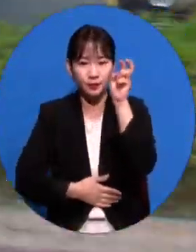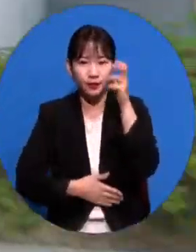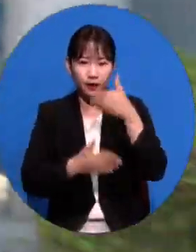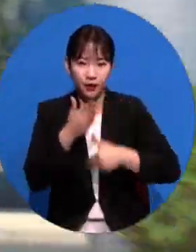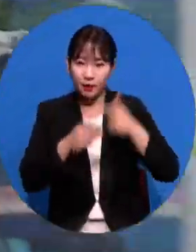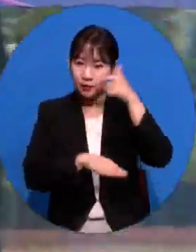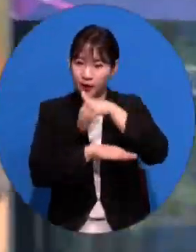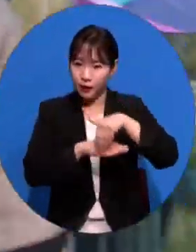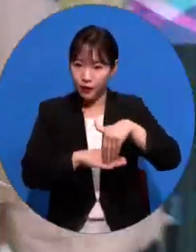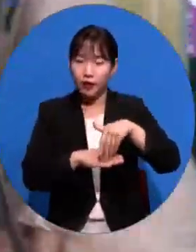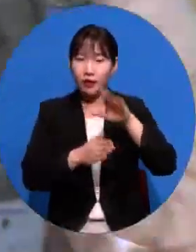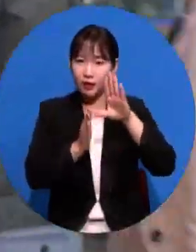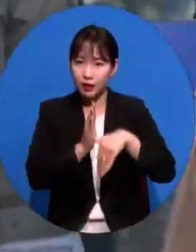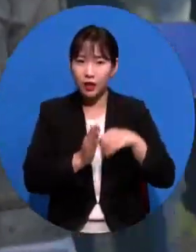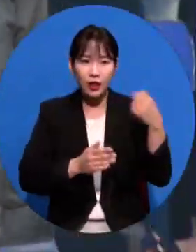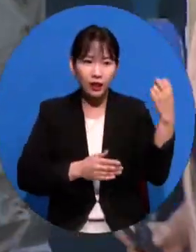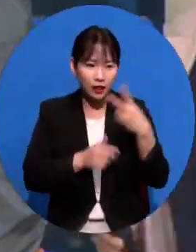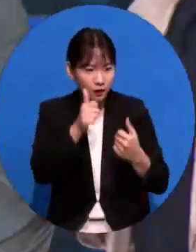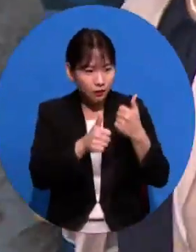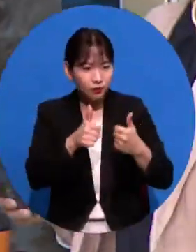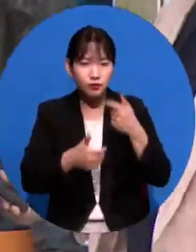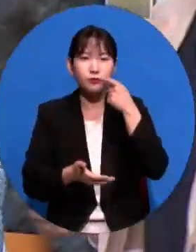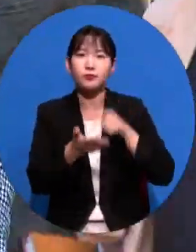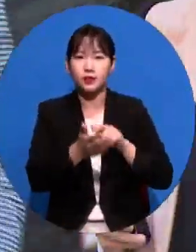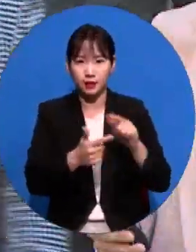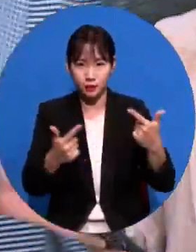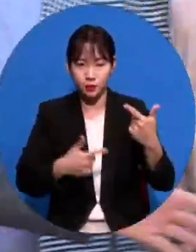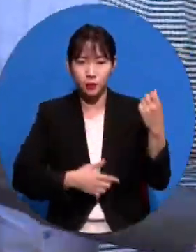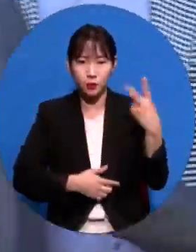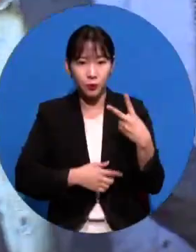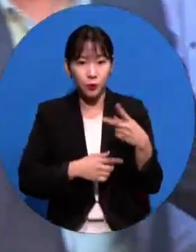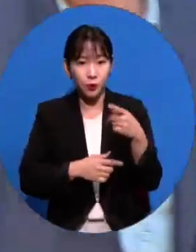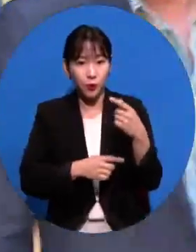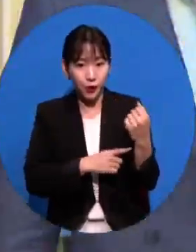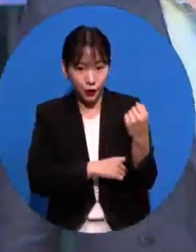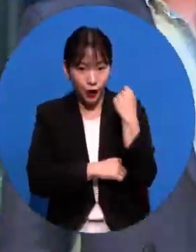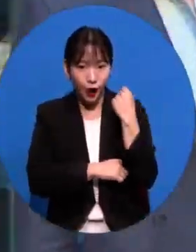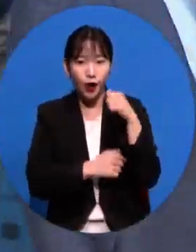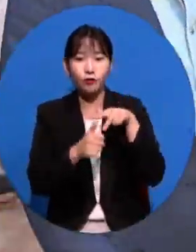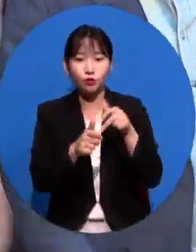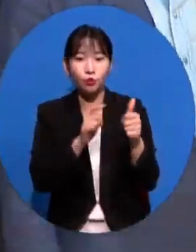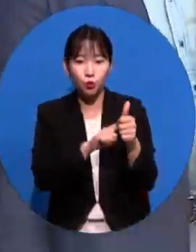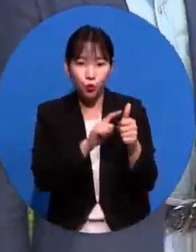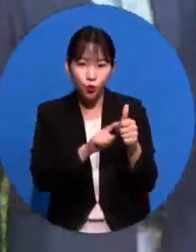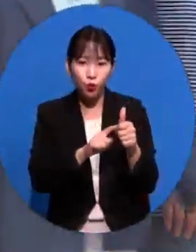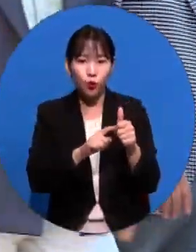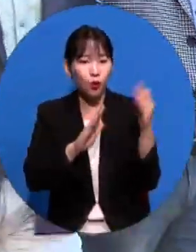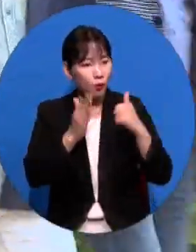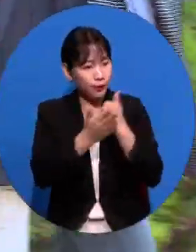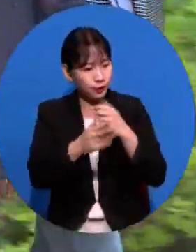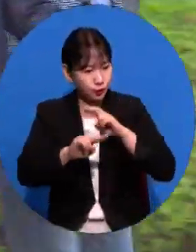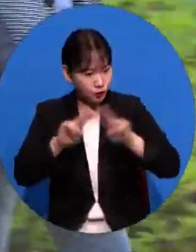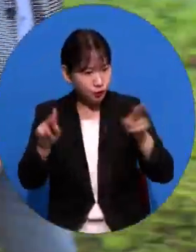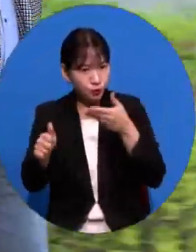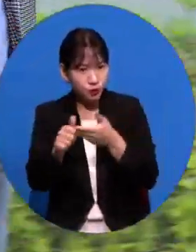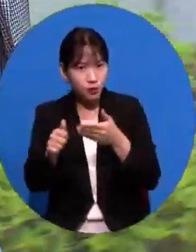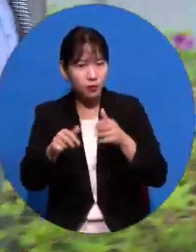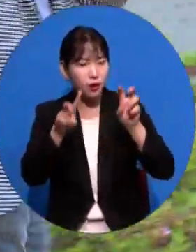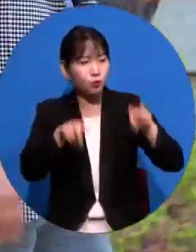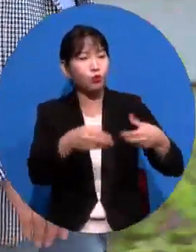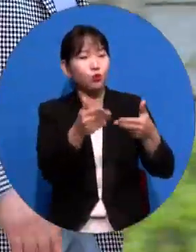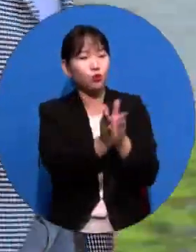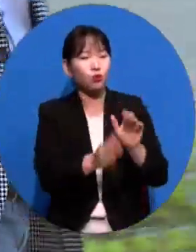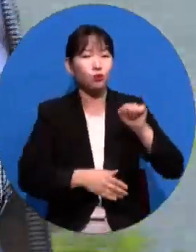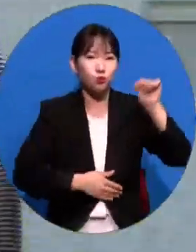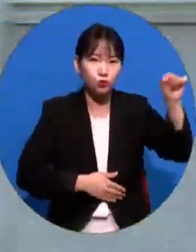남은 일정 상 제 경선은 쉽지 않은데다 경쟁력을 드러낸 후보를 공천 취소 할 경우 무소속 출마가